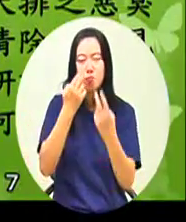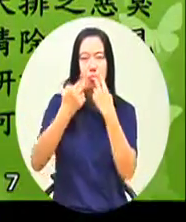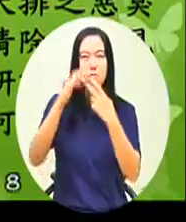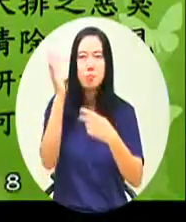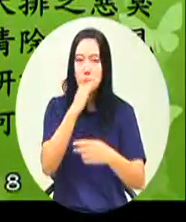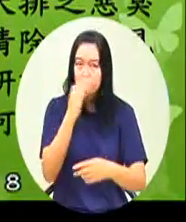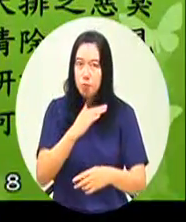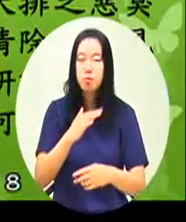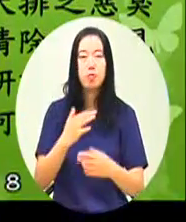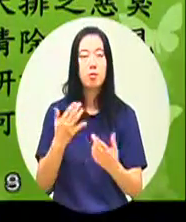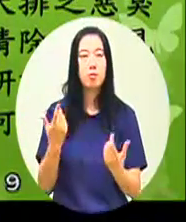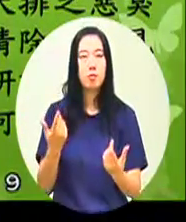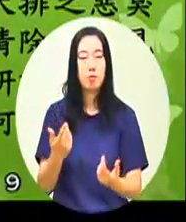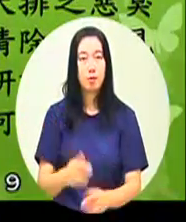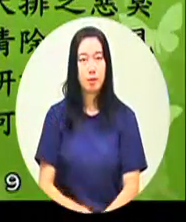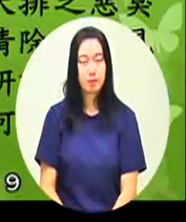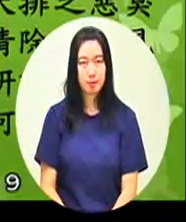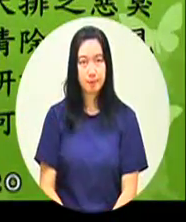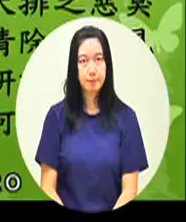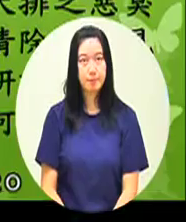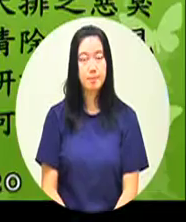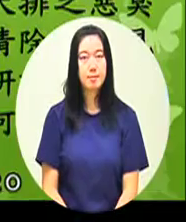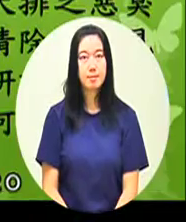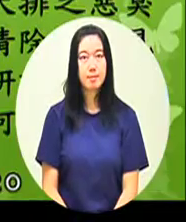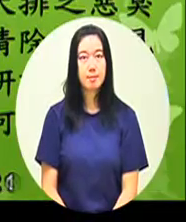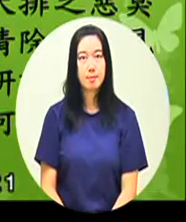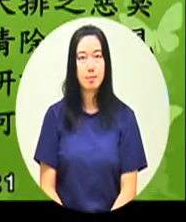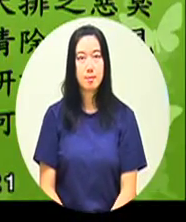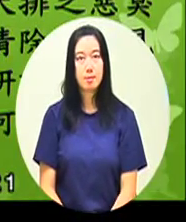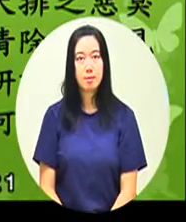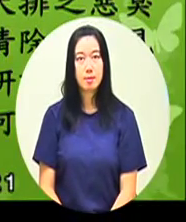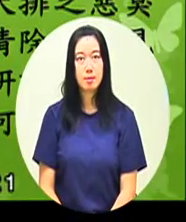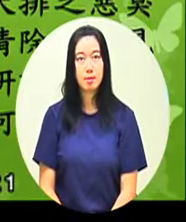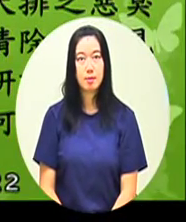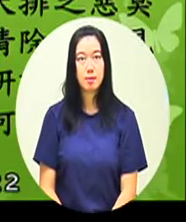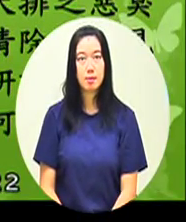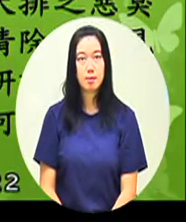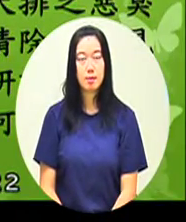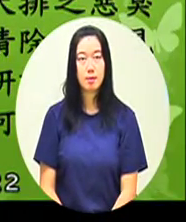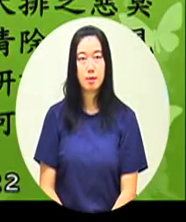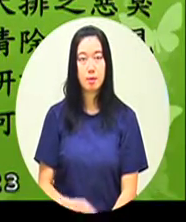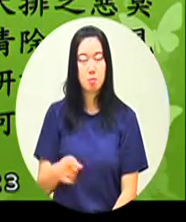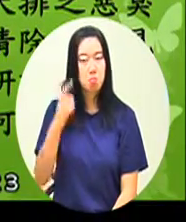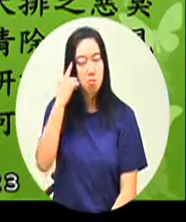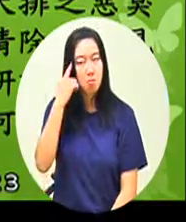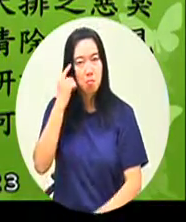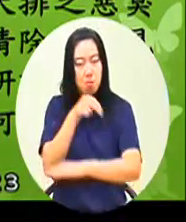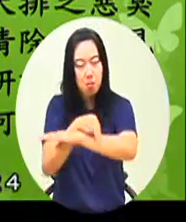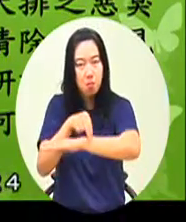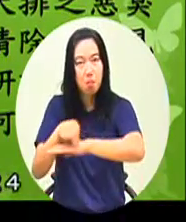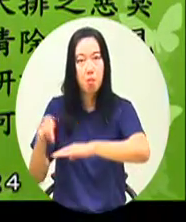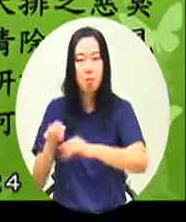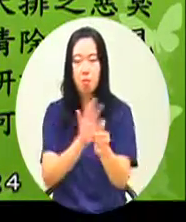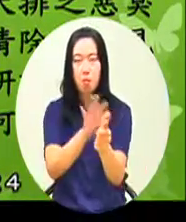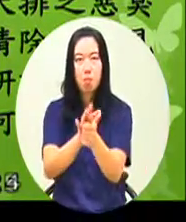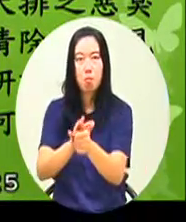然，这个方面是不是咱是不是来规划怎样把遐清掉，吼，卖好遐草啊，咱